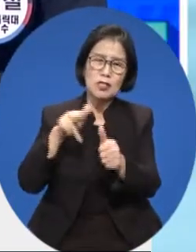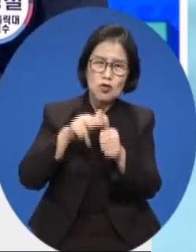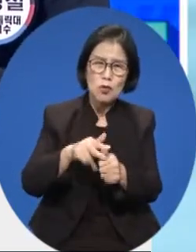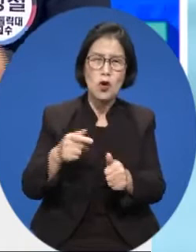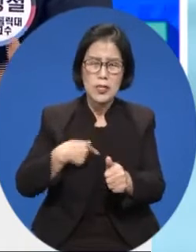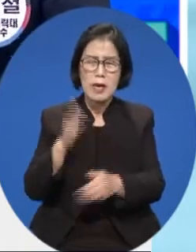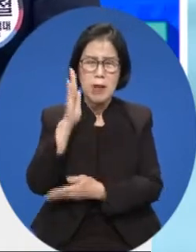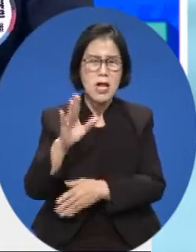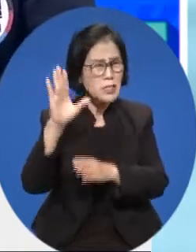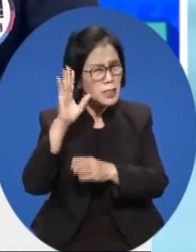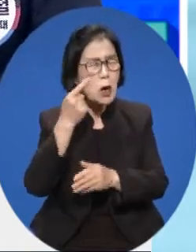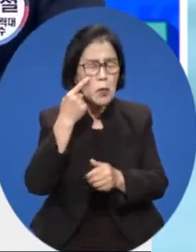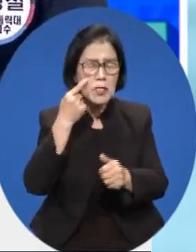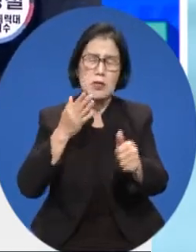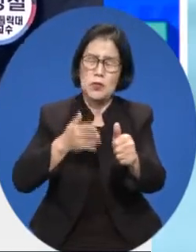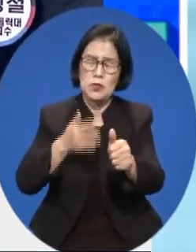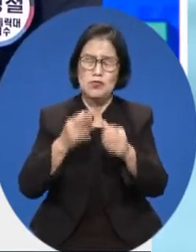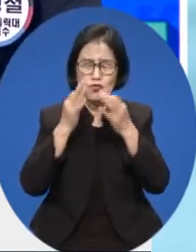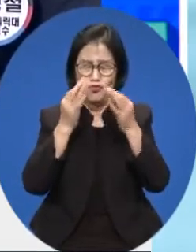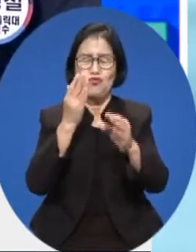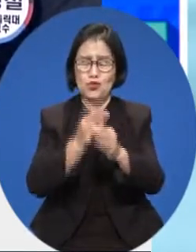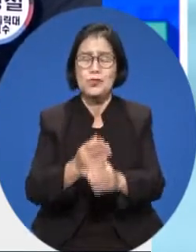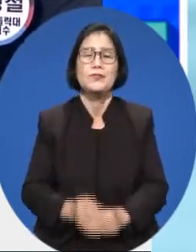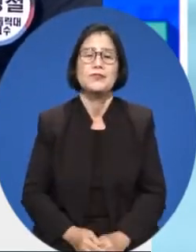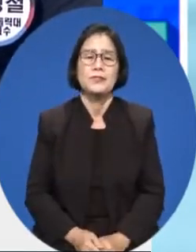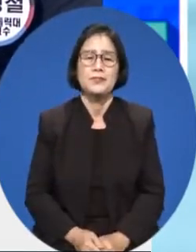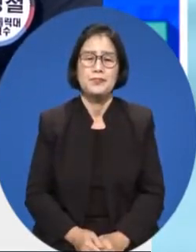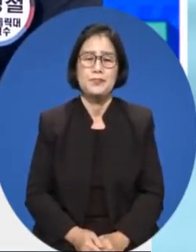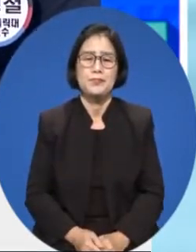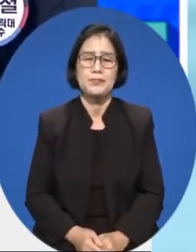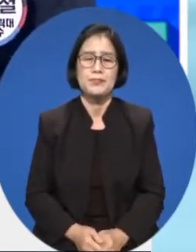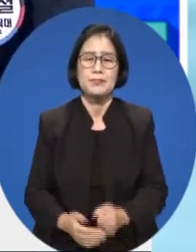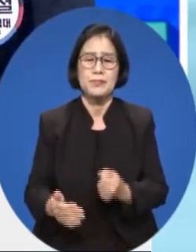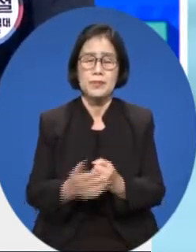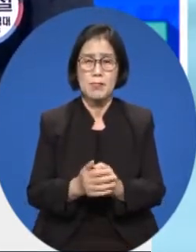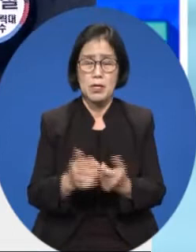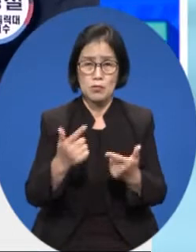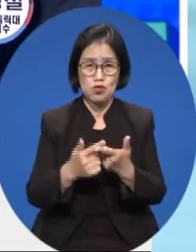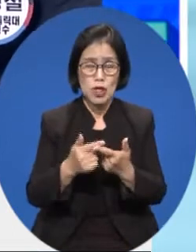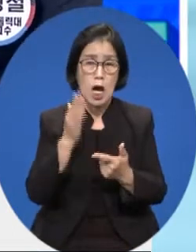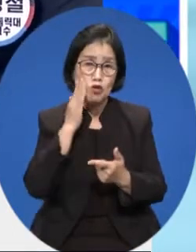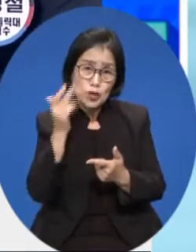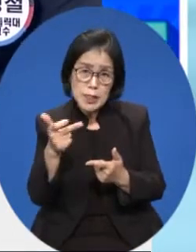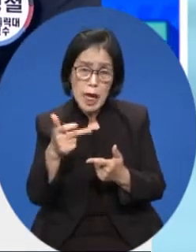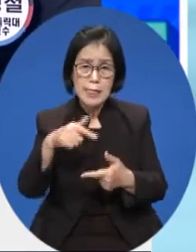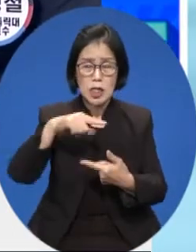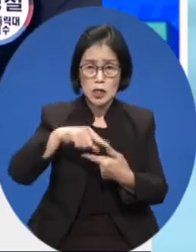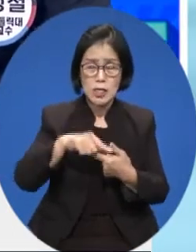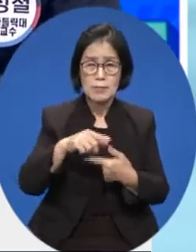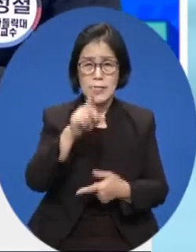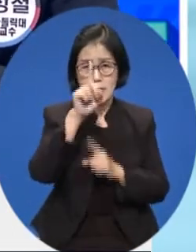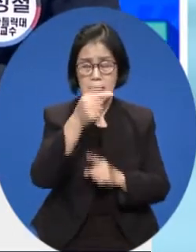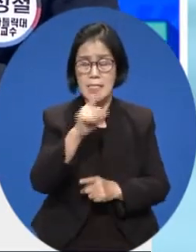들어주세요 라고 하는 면이 강하거든요 그렇기 때문에 자칫 잘못하면 부울 0에서 이낙연 후보가